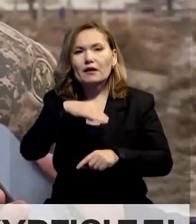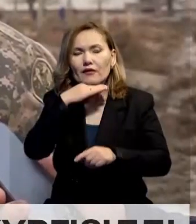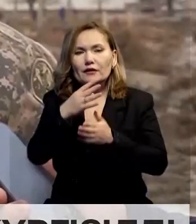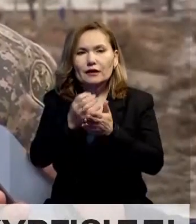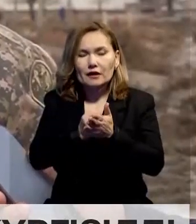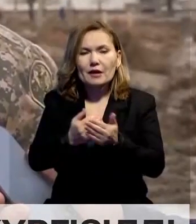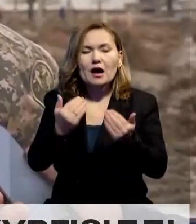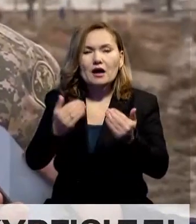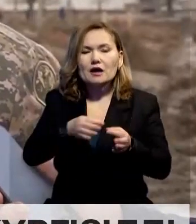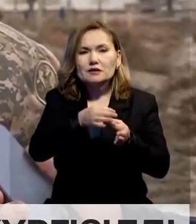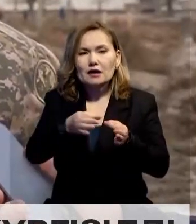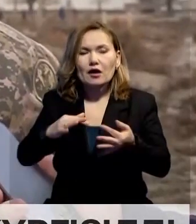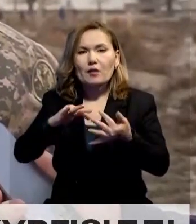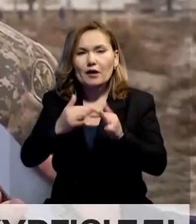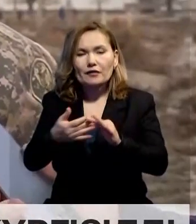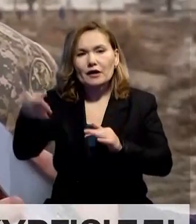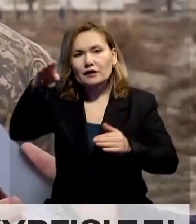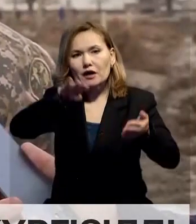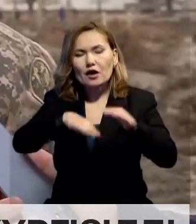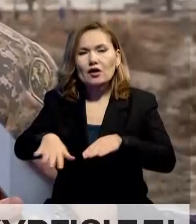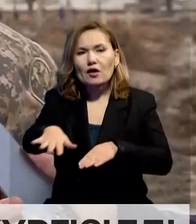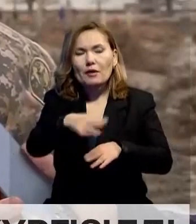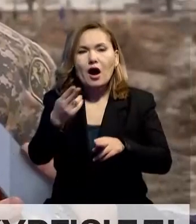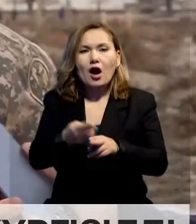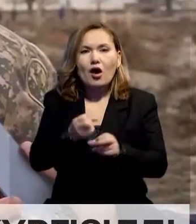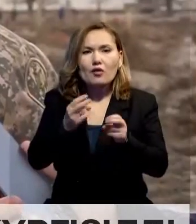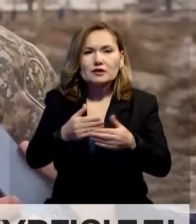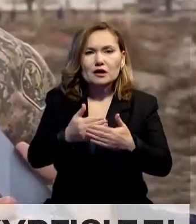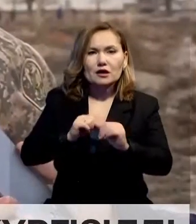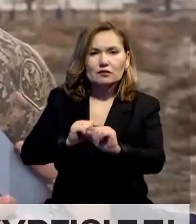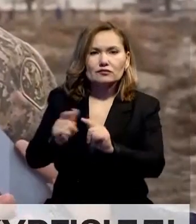Енді Қазығұрт пен Төлеби сияқты таулы аудандарда қауіпсіздікті күшейтіп жатырмыз.